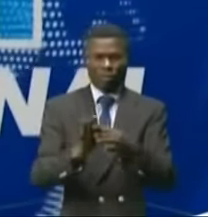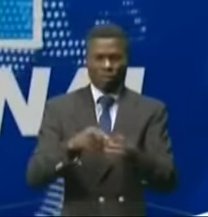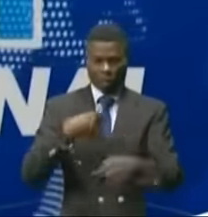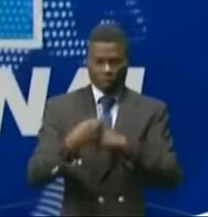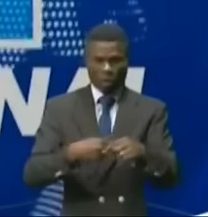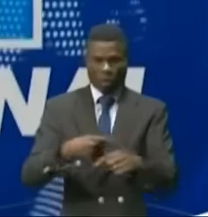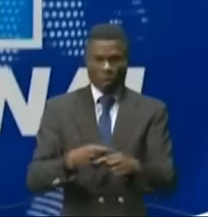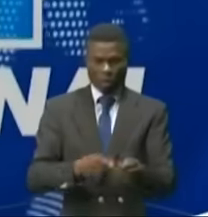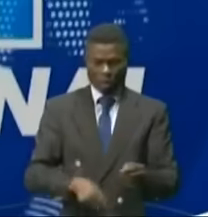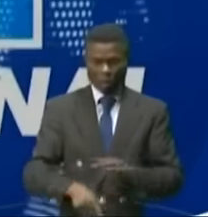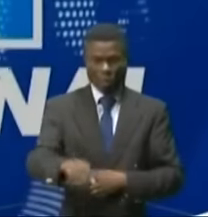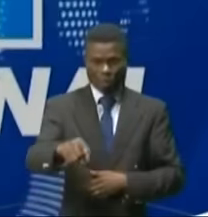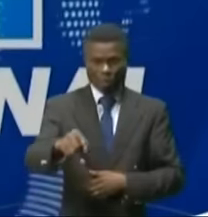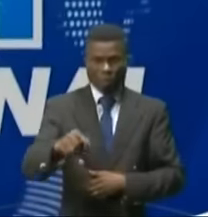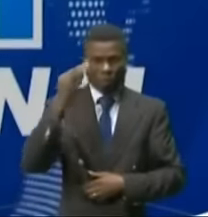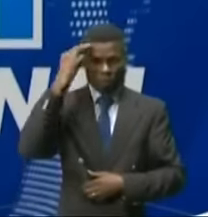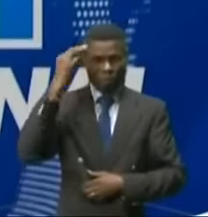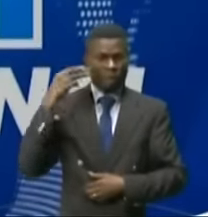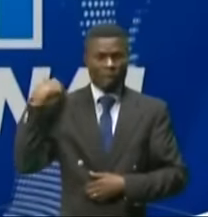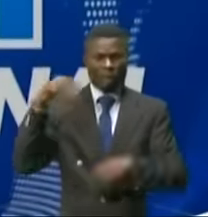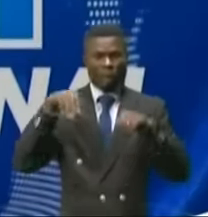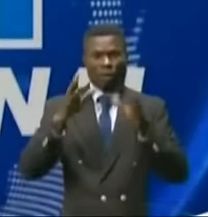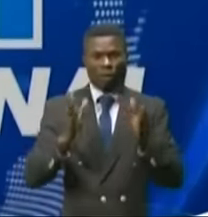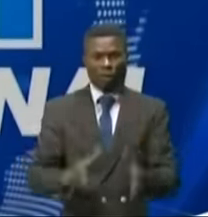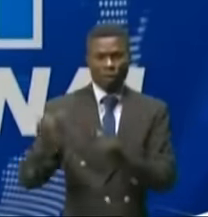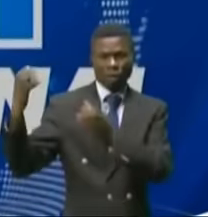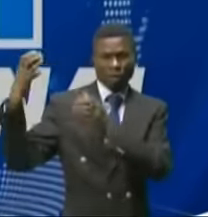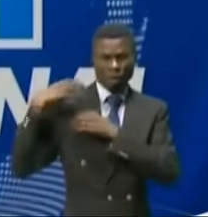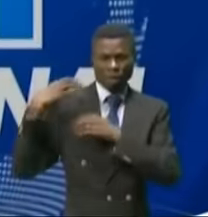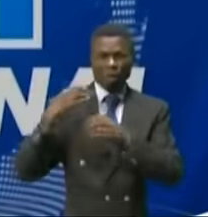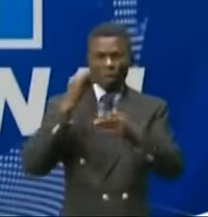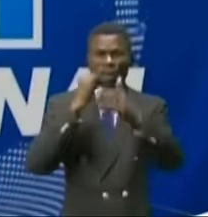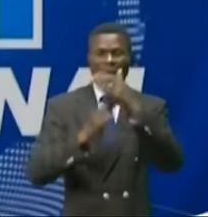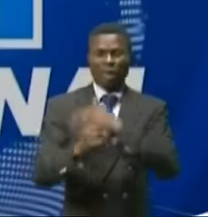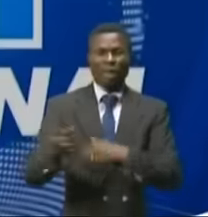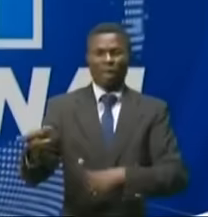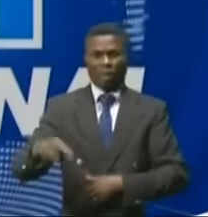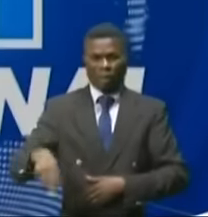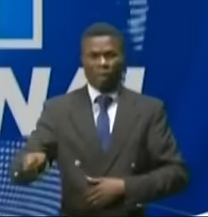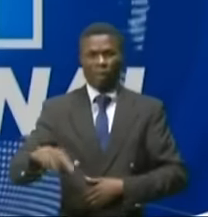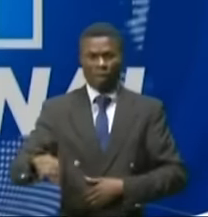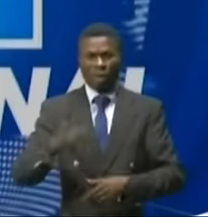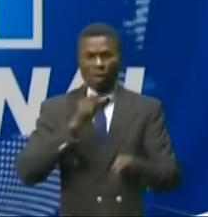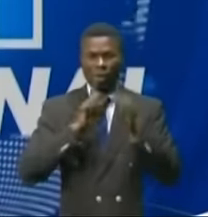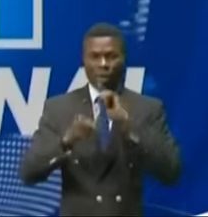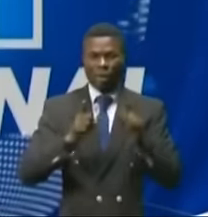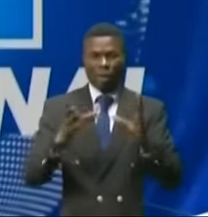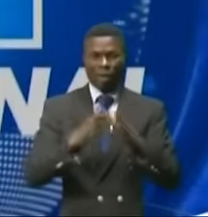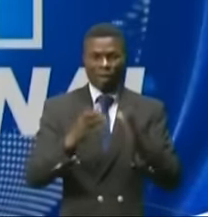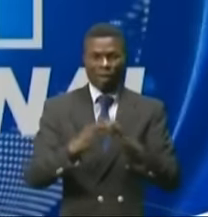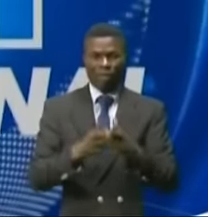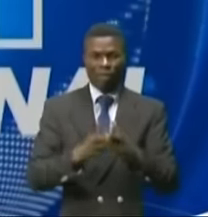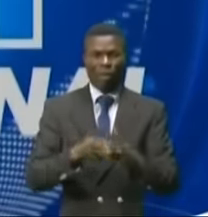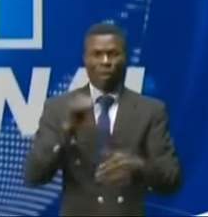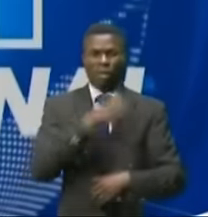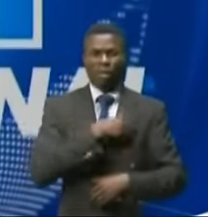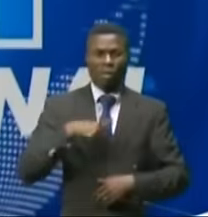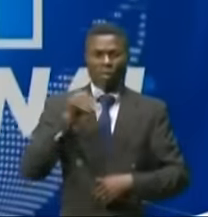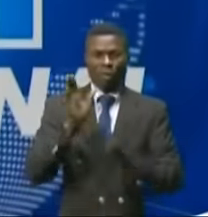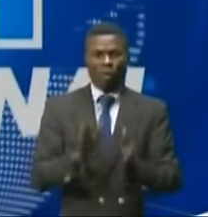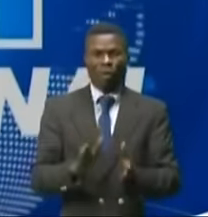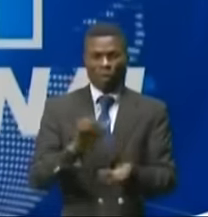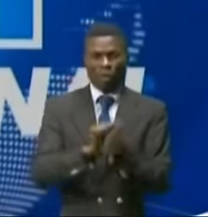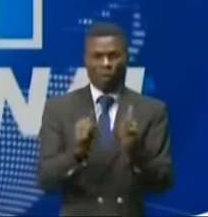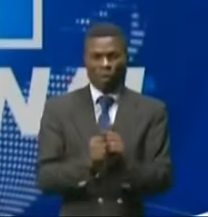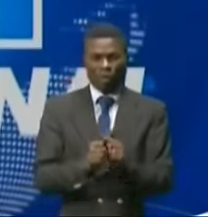dérouler dans les jours qui viennent. Le ministre d'État congolais en charge de l'intégration régionale a échangé à ce propos avec la directrice du